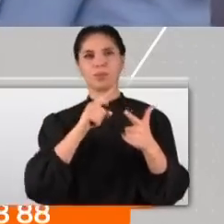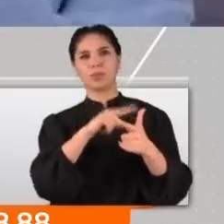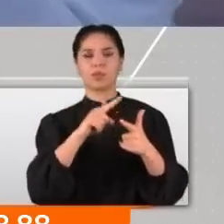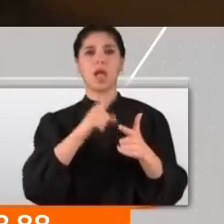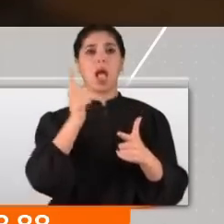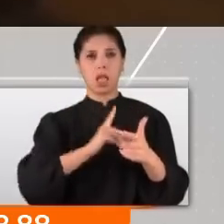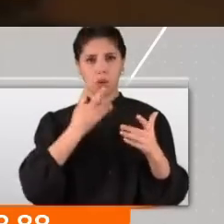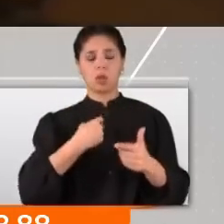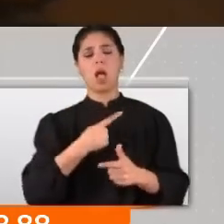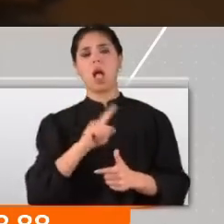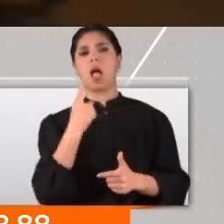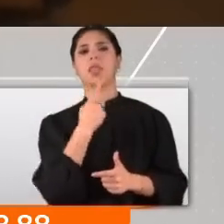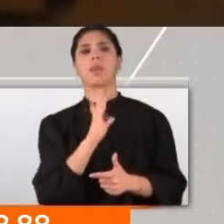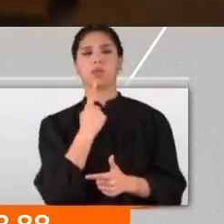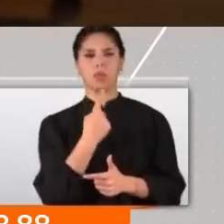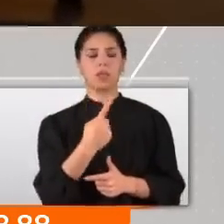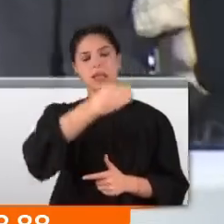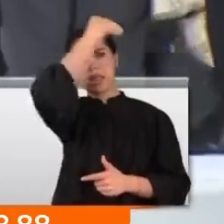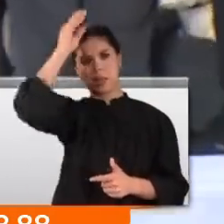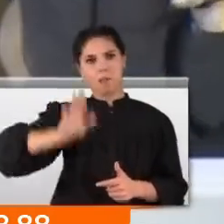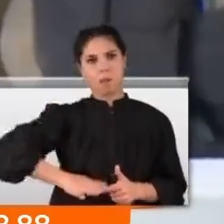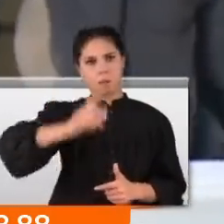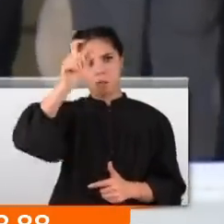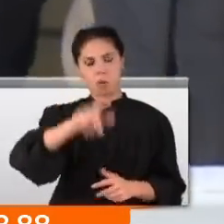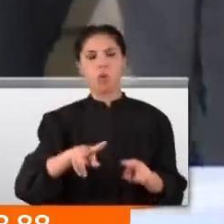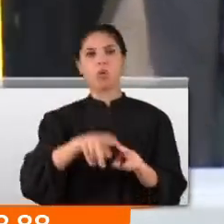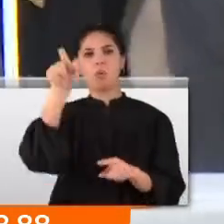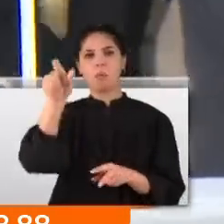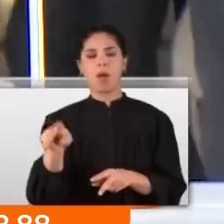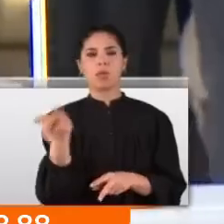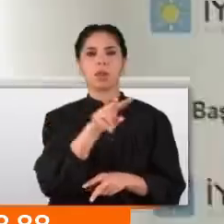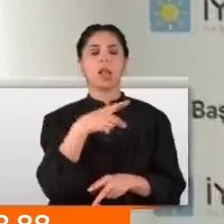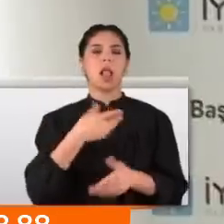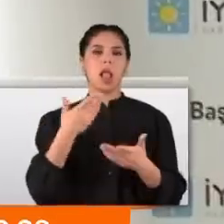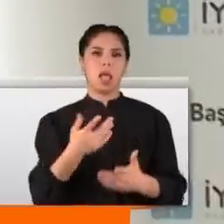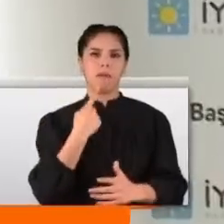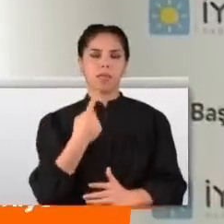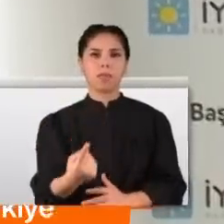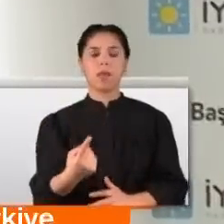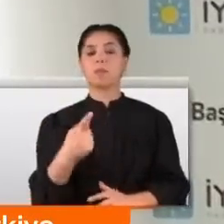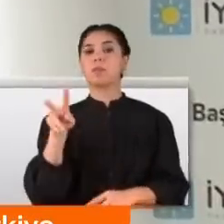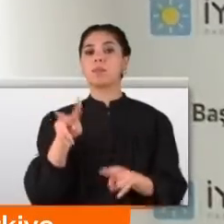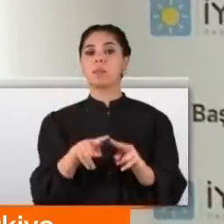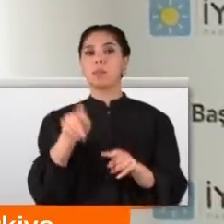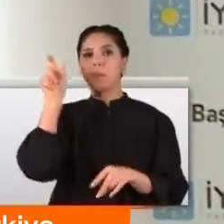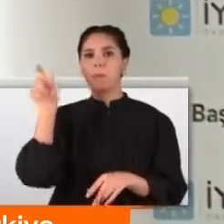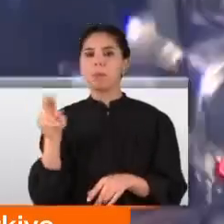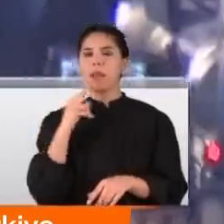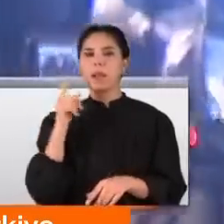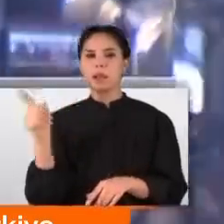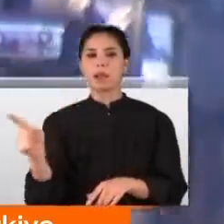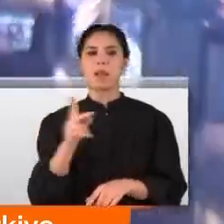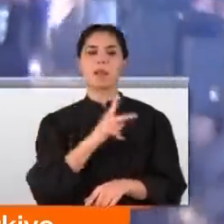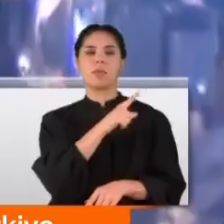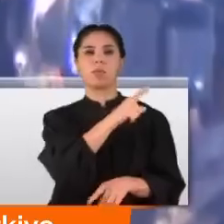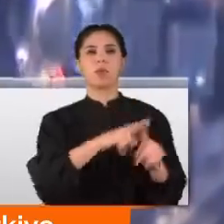hayır demeyeceğiz dedi. Hem Ekrem Bey hem Mansur Bey de. Meral Akşener, Kemal Kılıçdaroğlu'nun önünü belediye başkanlarıyla kesmeye çalışıyor.